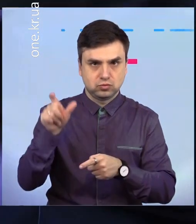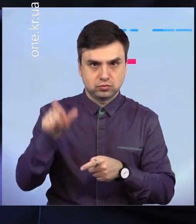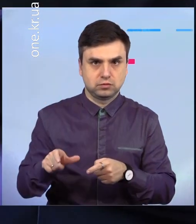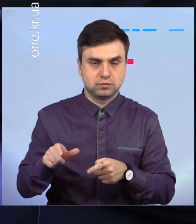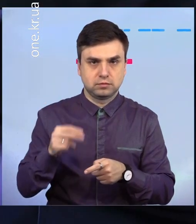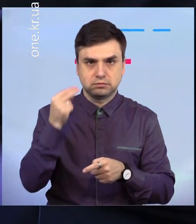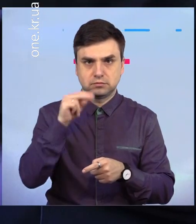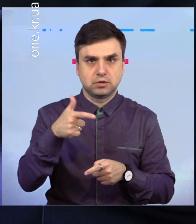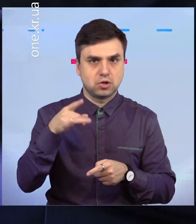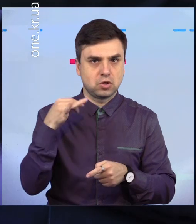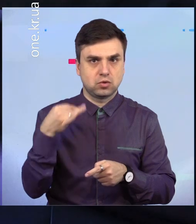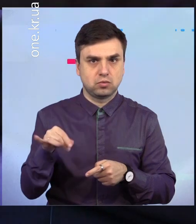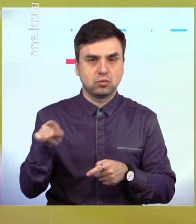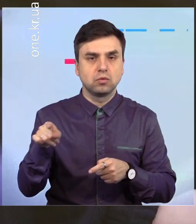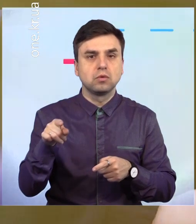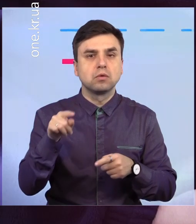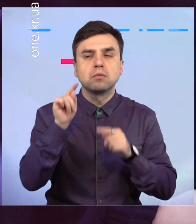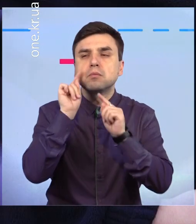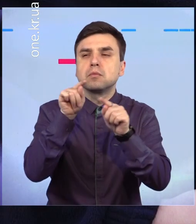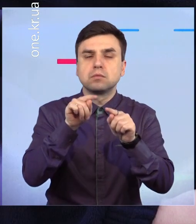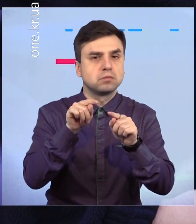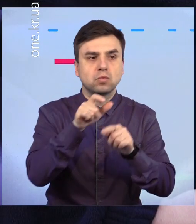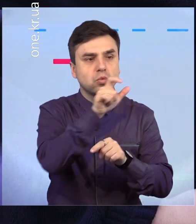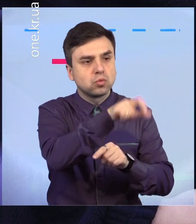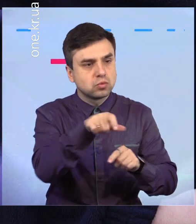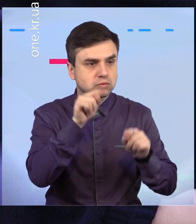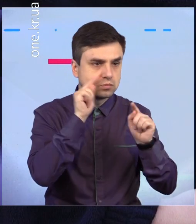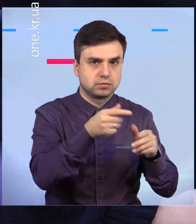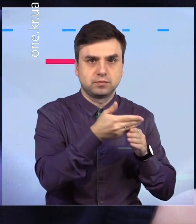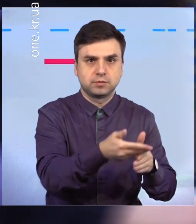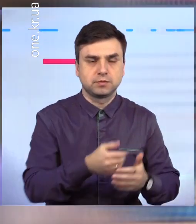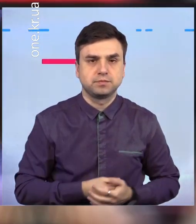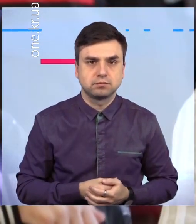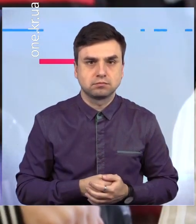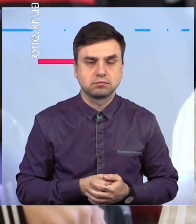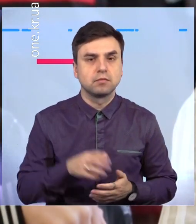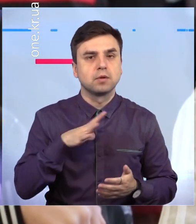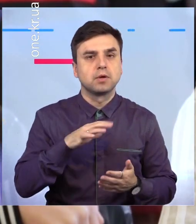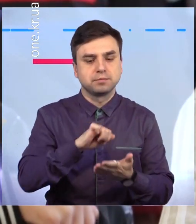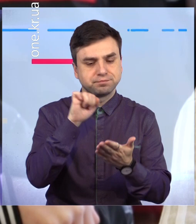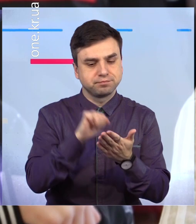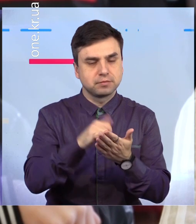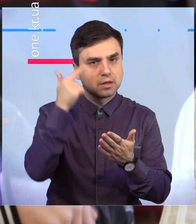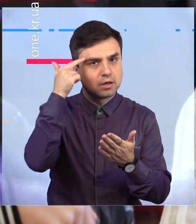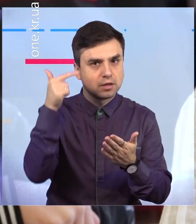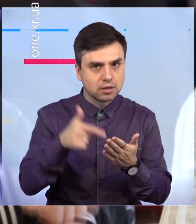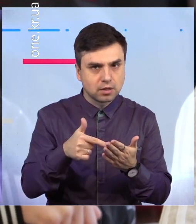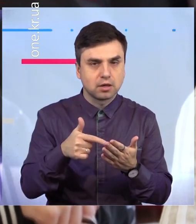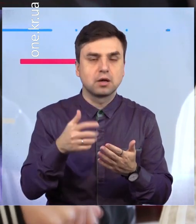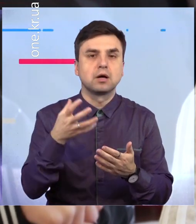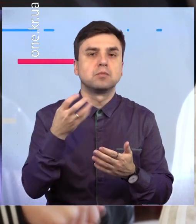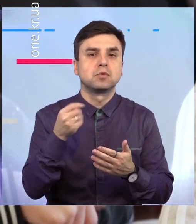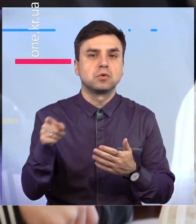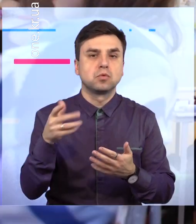Івана криворізькі рятувальники нагородили почесною грамотою. Ба більше, від Дніпропетровської області хлопця номінували на всеукраїнську премію